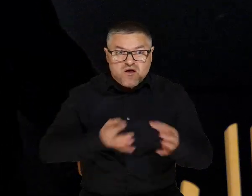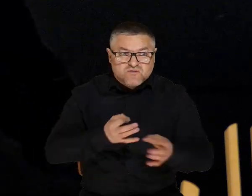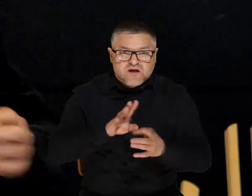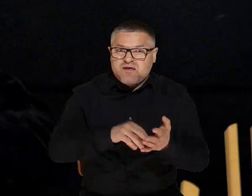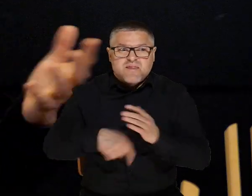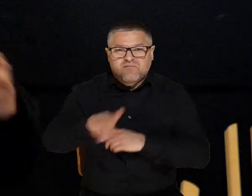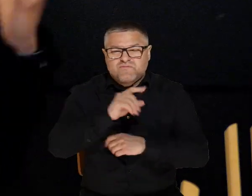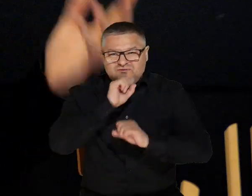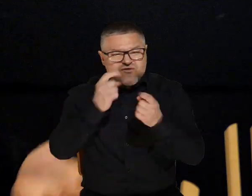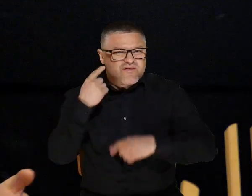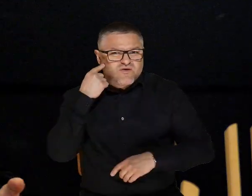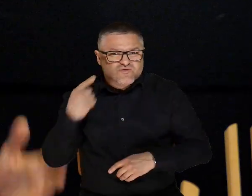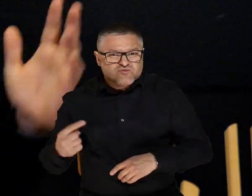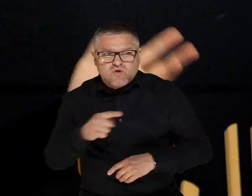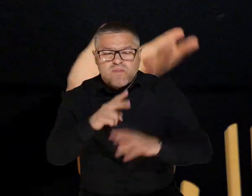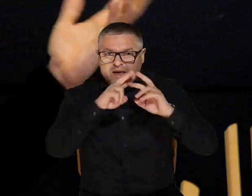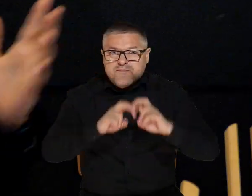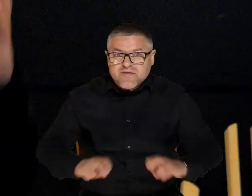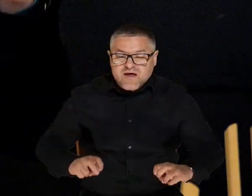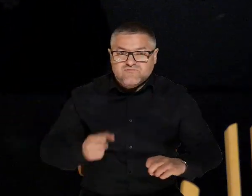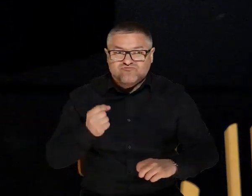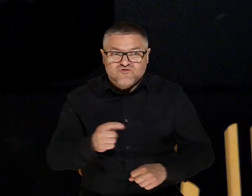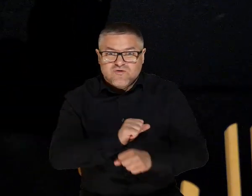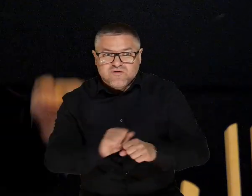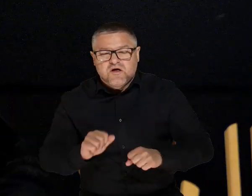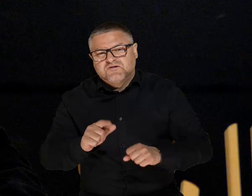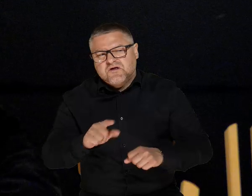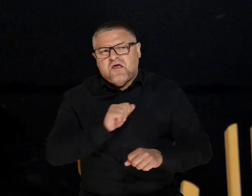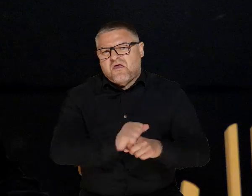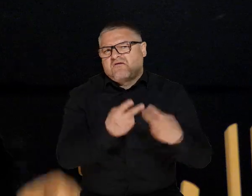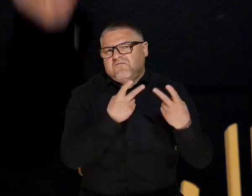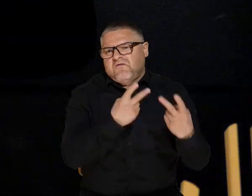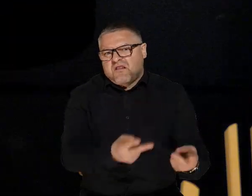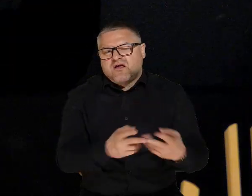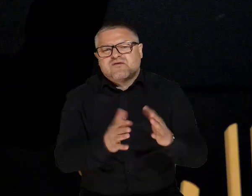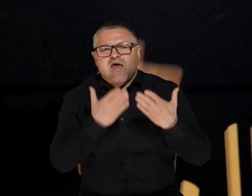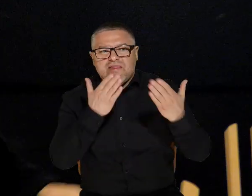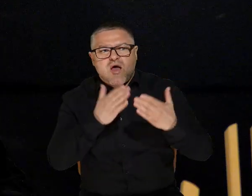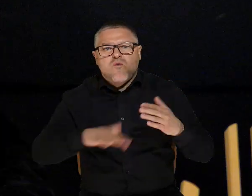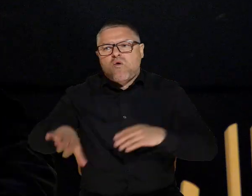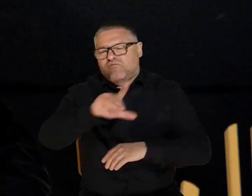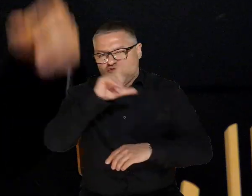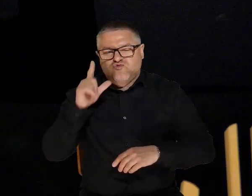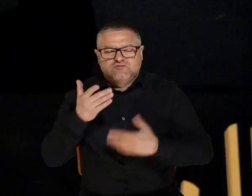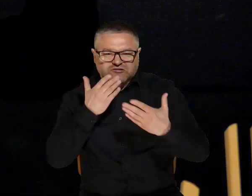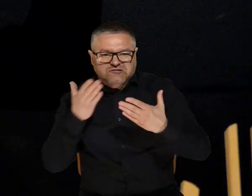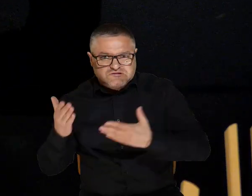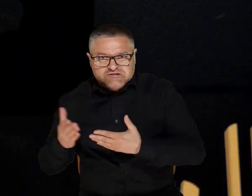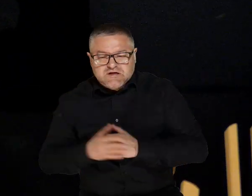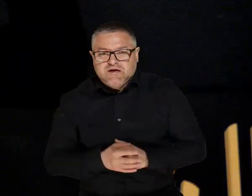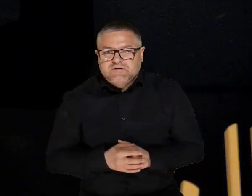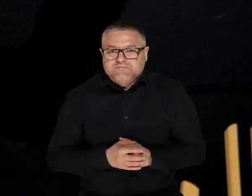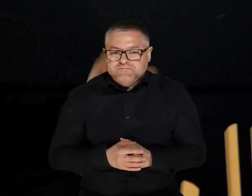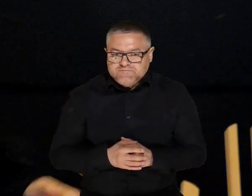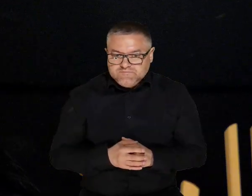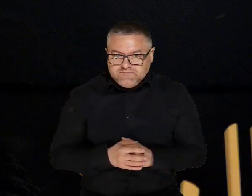Państwa by nigdy nie usłyszał w ogóle o tych badaniach. Gdzieś tam by to sobie istniało w naukowym obiegu literatury, znaczy